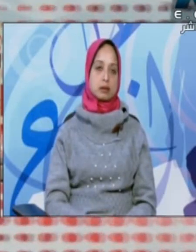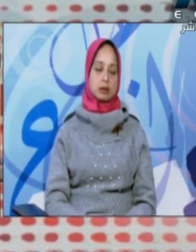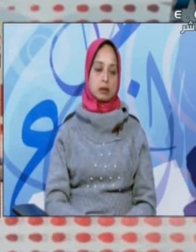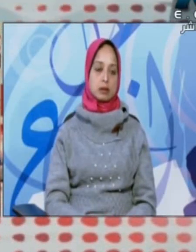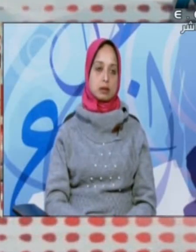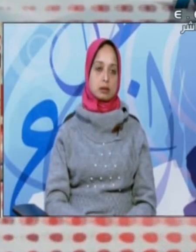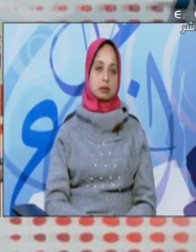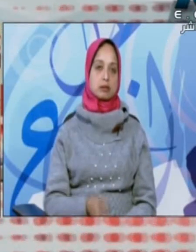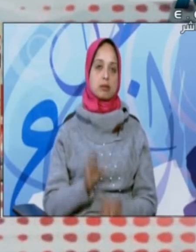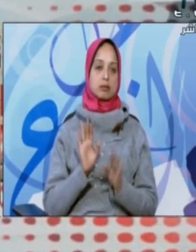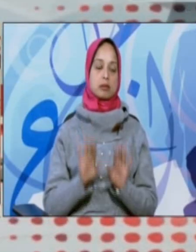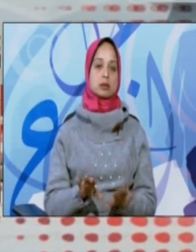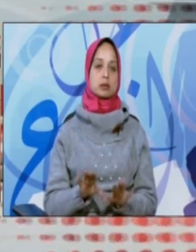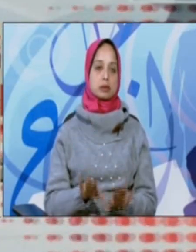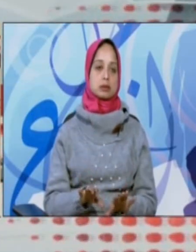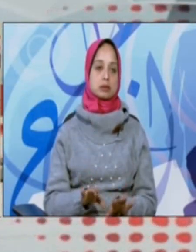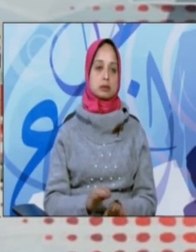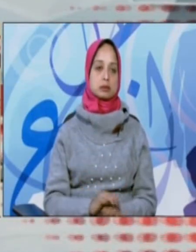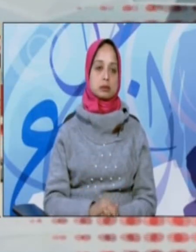ظلت